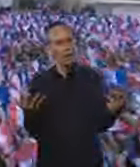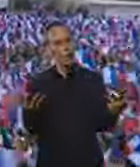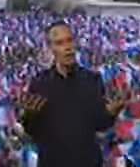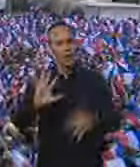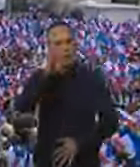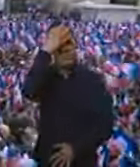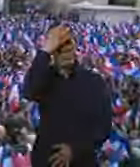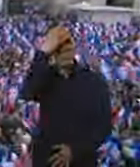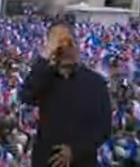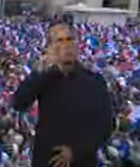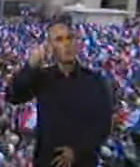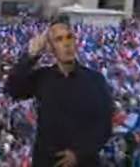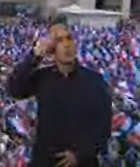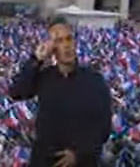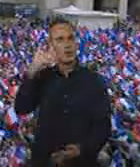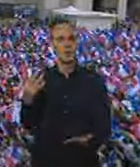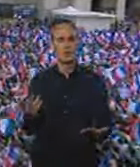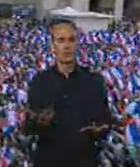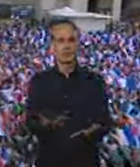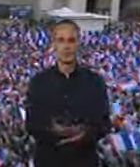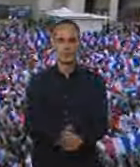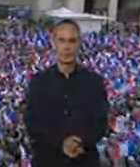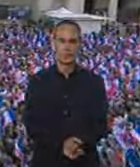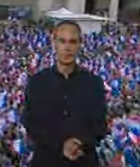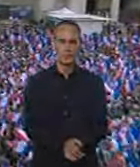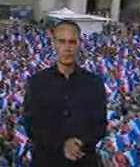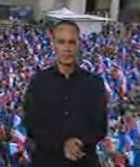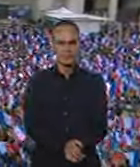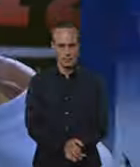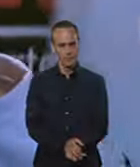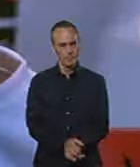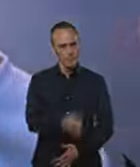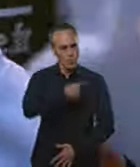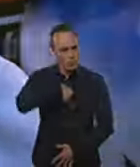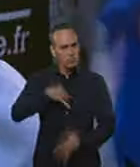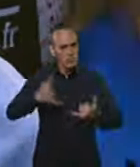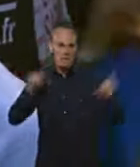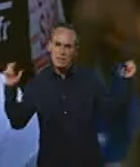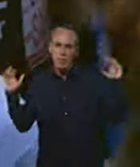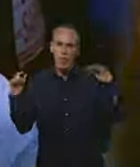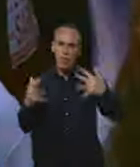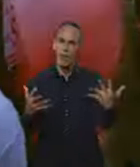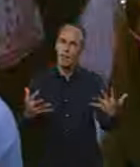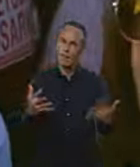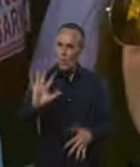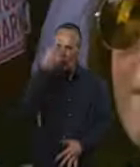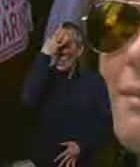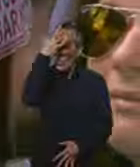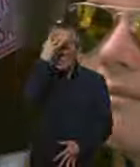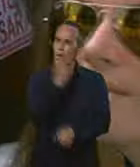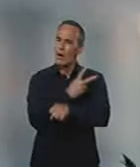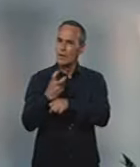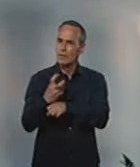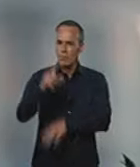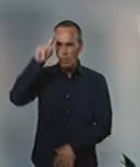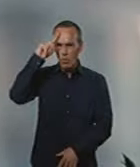rassembler c'est parce que si nous avons pris le risque de nous rassembler ce n'est pas